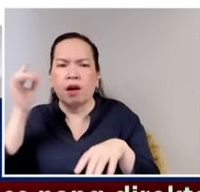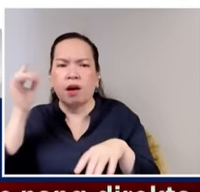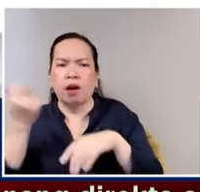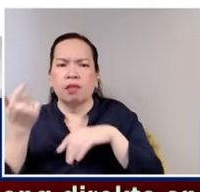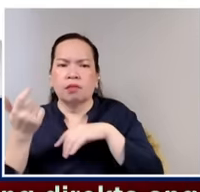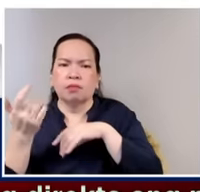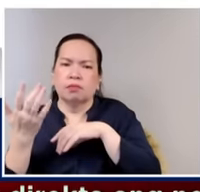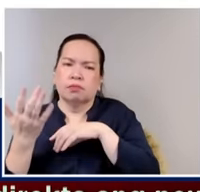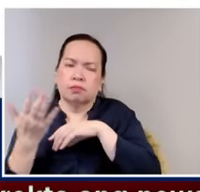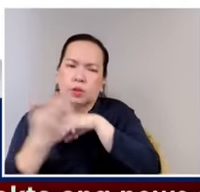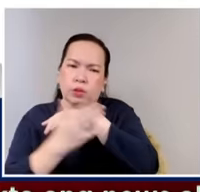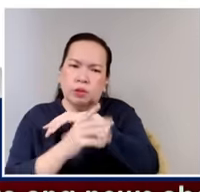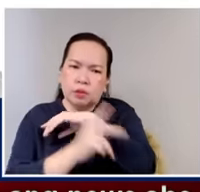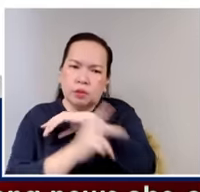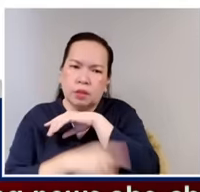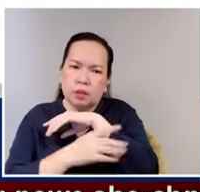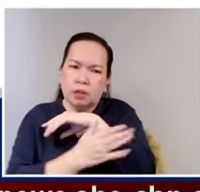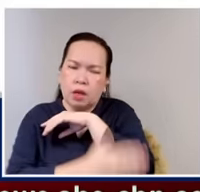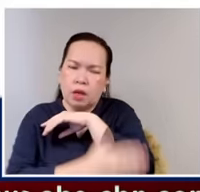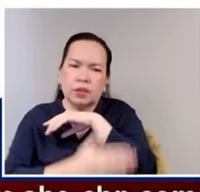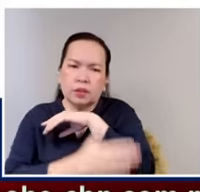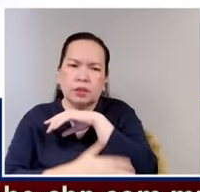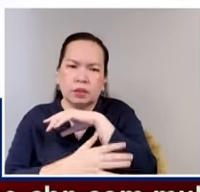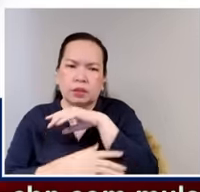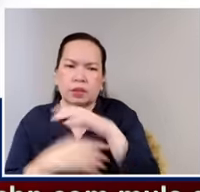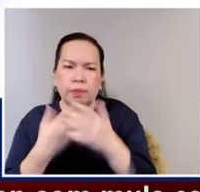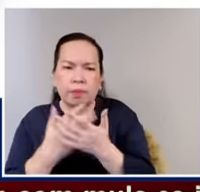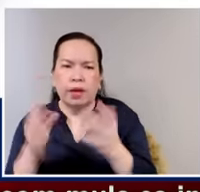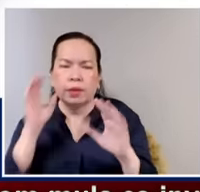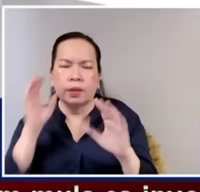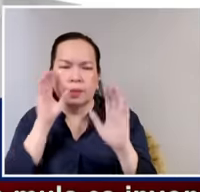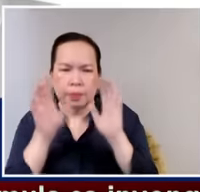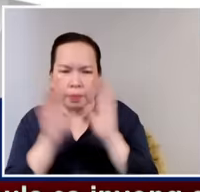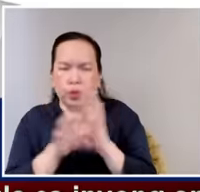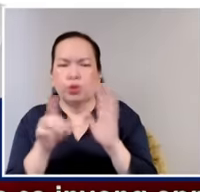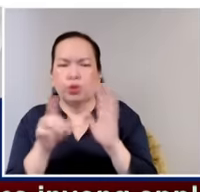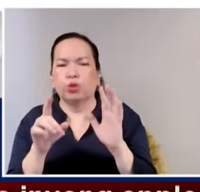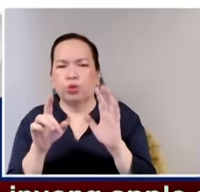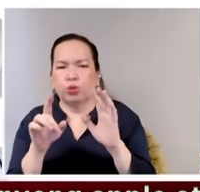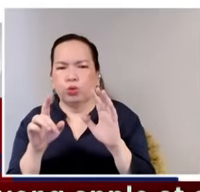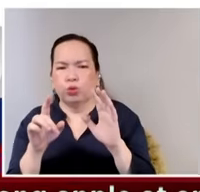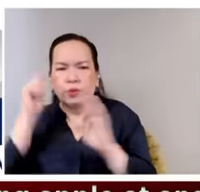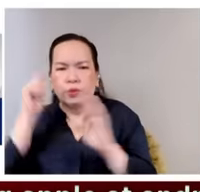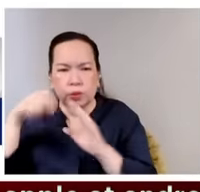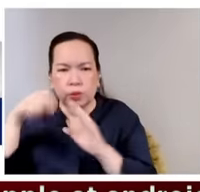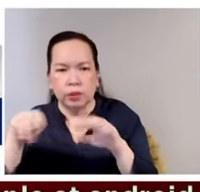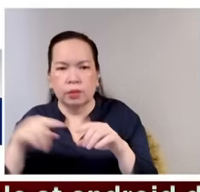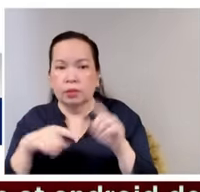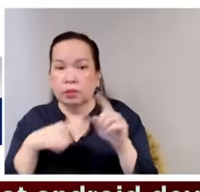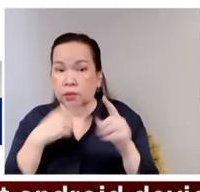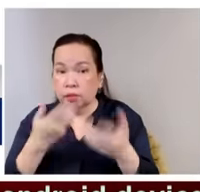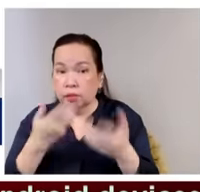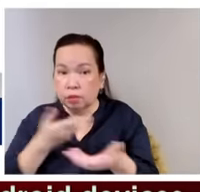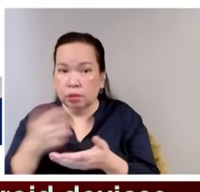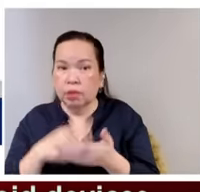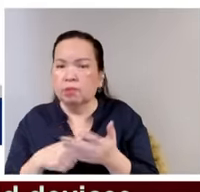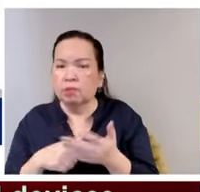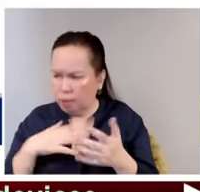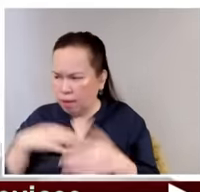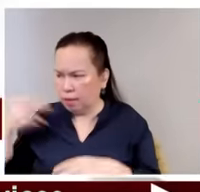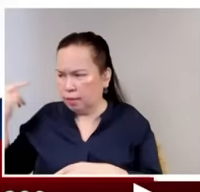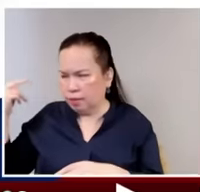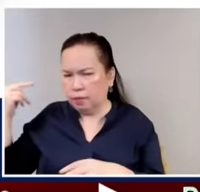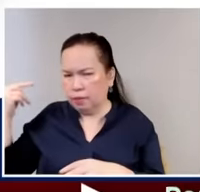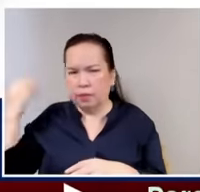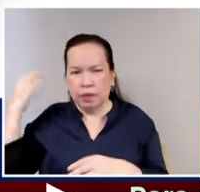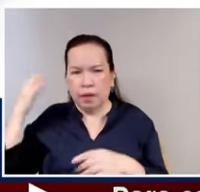kanila ng mga litrato at video ng mga bata. Doon sa engagement, in-offer niya ang kanyang mga pamangkin, pinsan sa mga